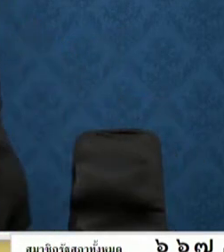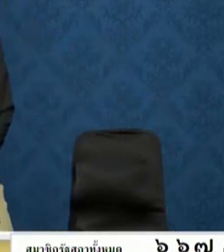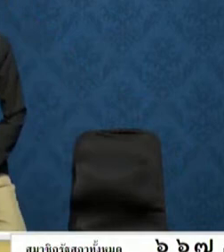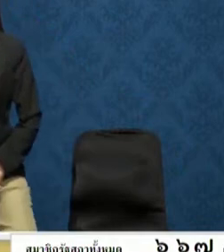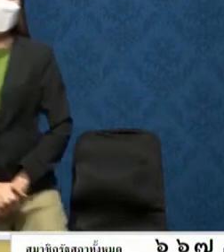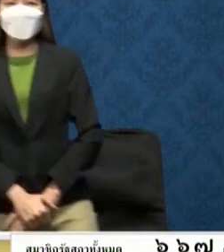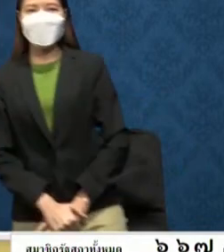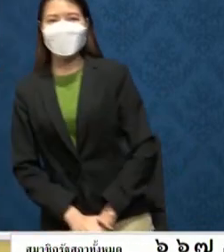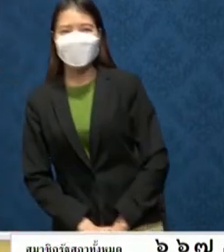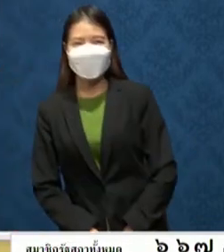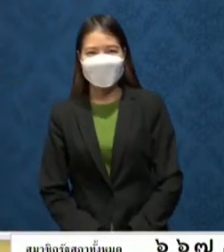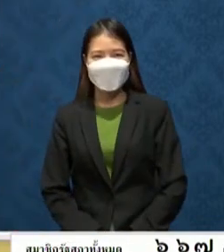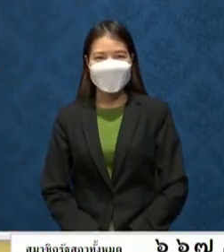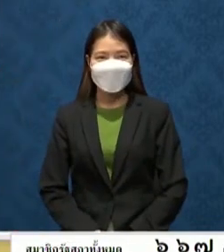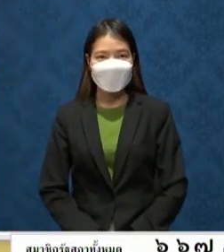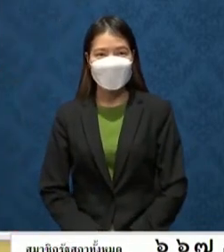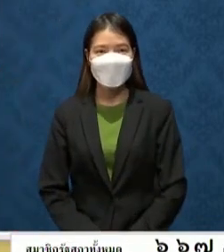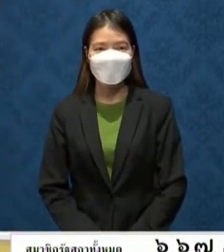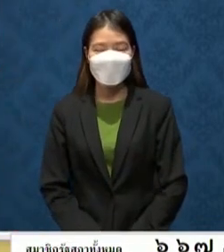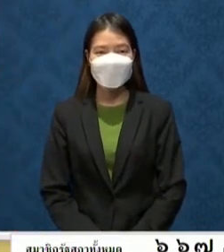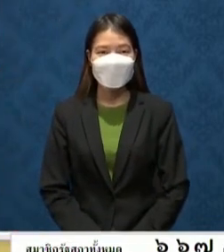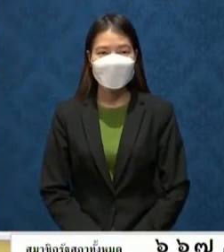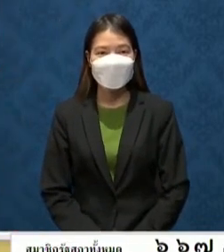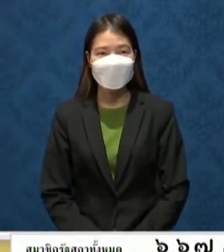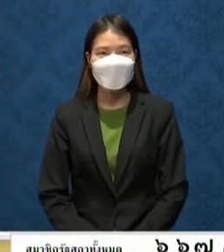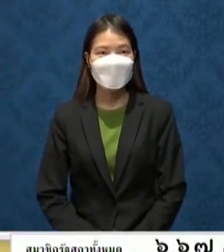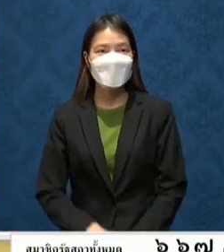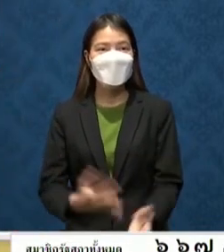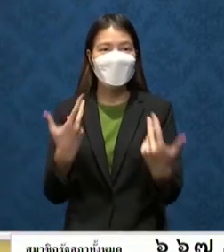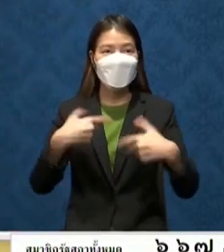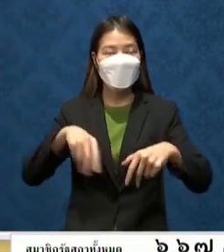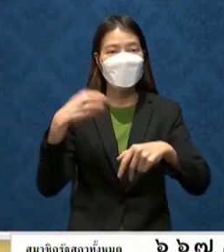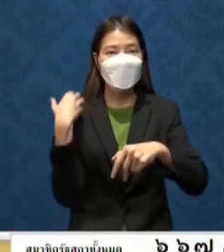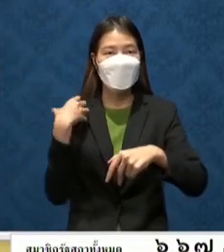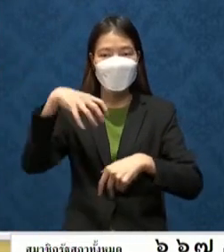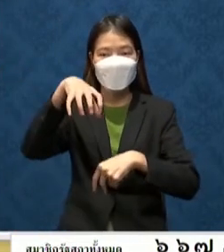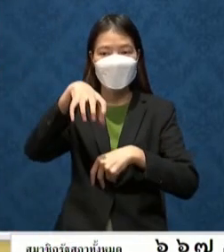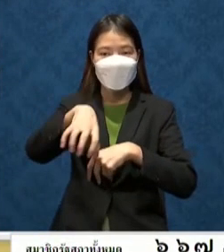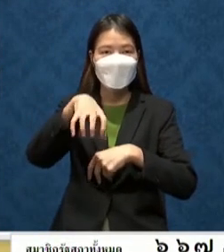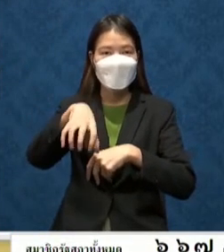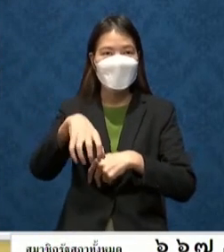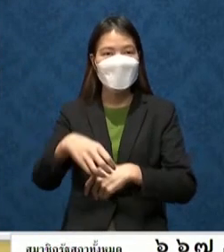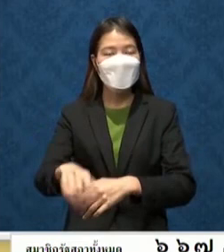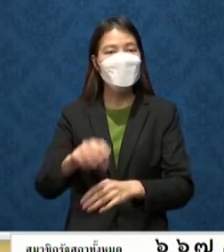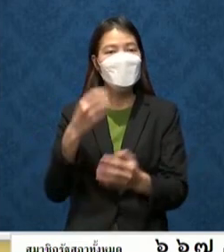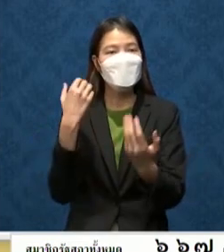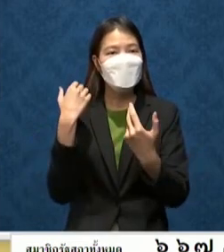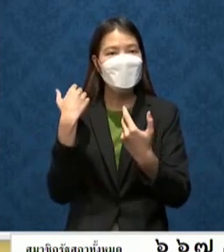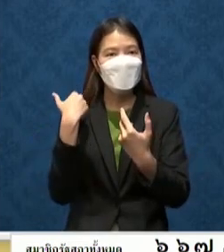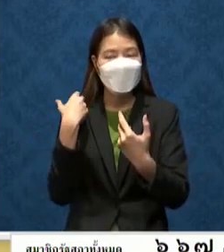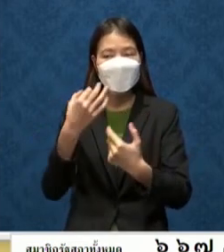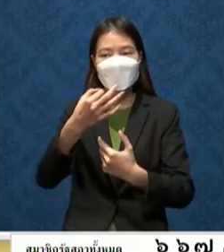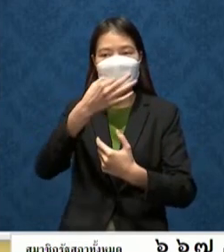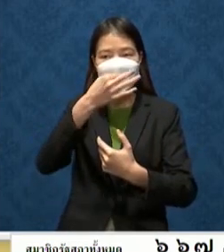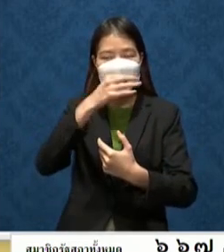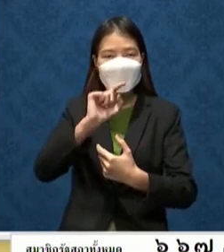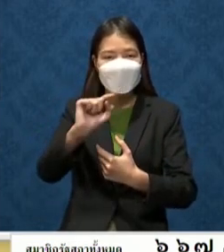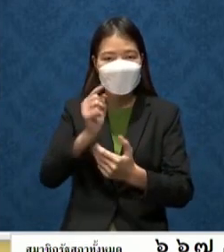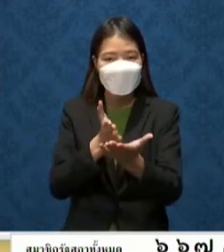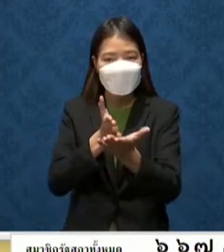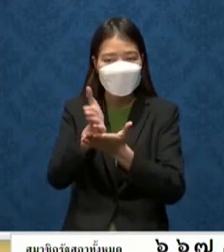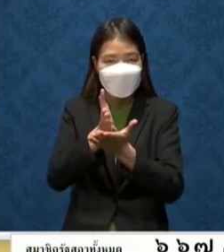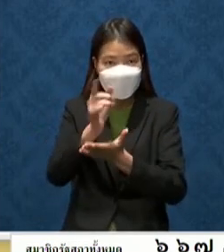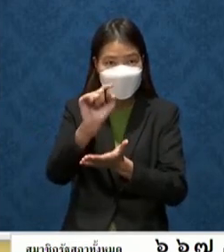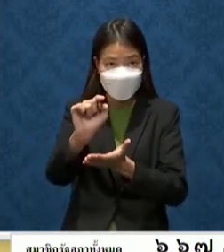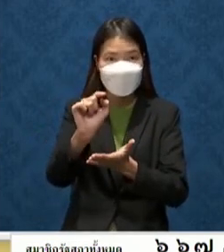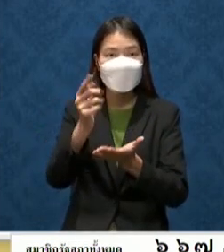องคกวิชาชีพสอต่าง นะคะพันเขากมี องคกวจาชีบื่อกำกับดูแลกอยู่แล้วดูแลกตสูนนี้อยู่แล้ว